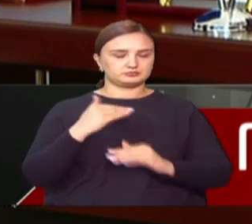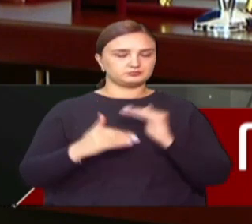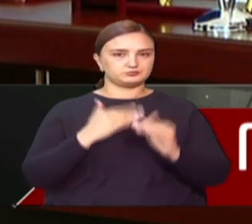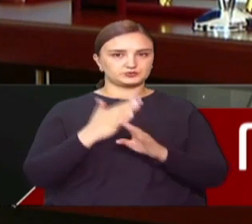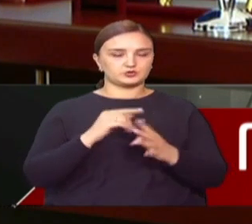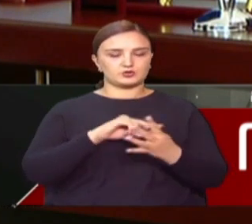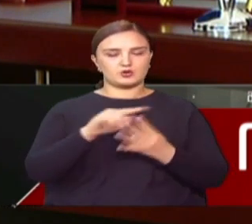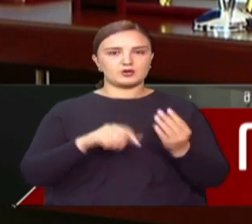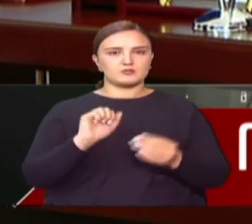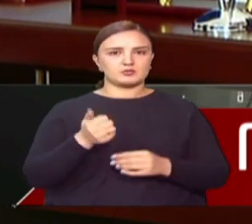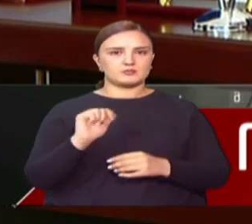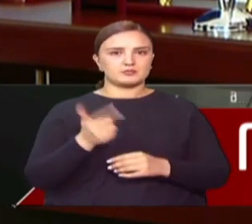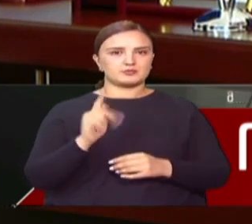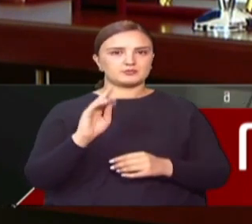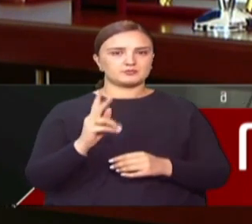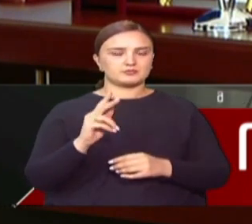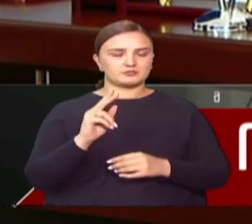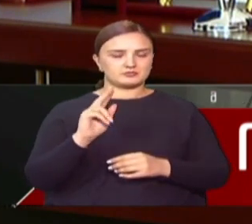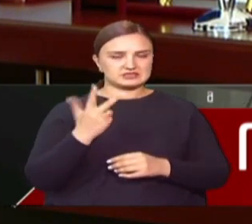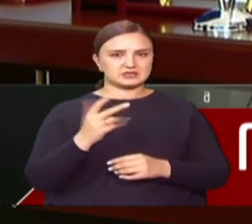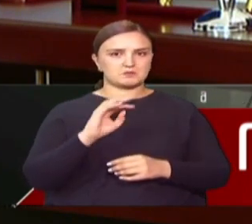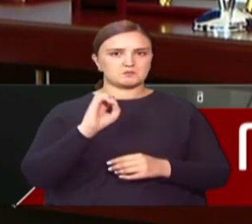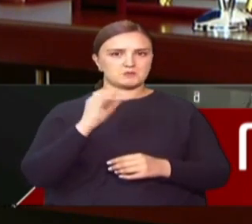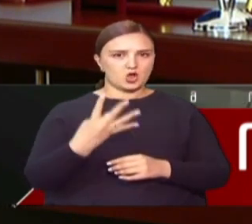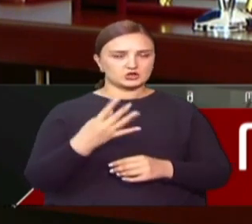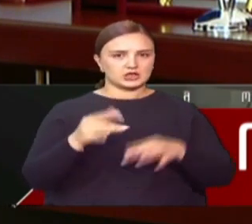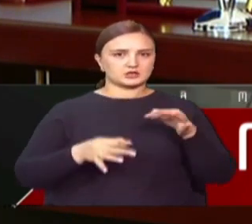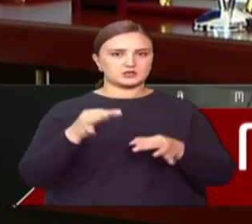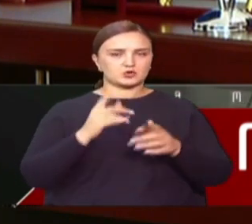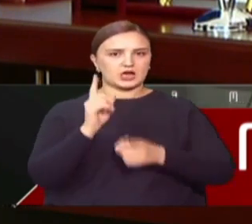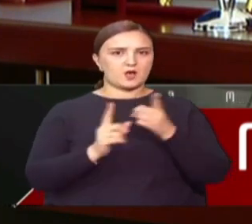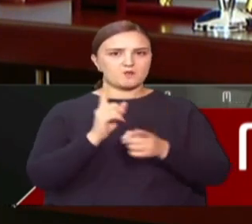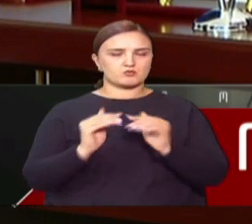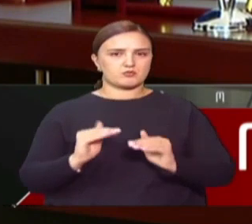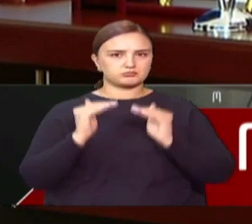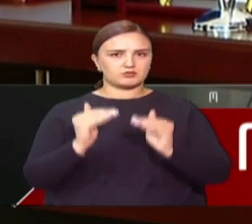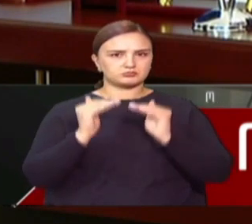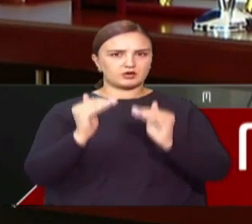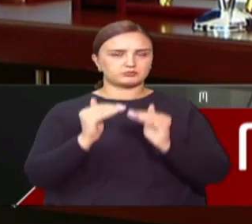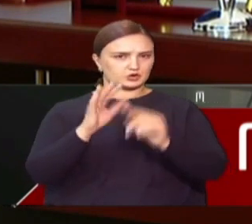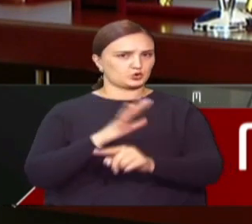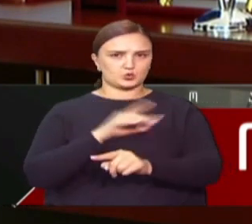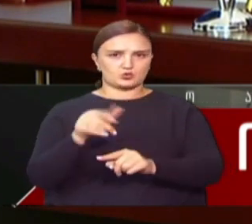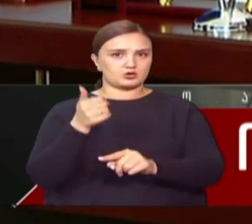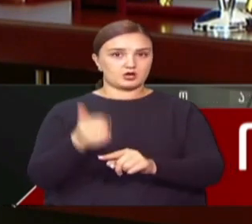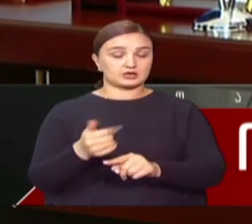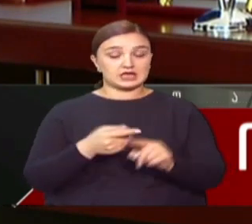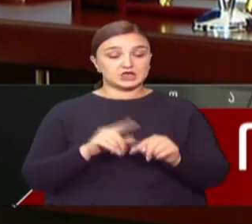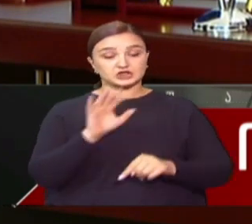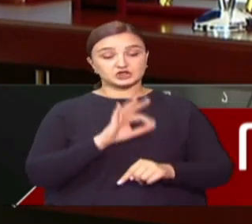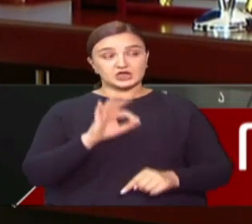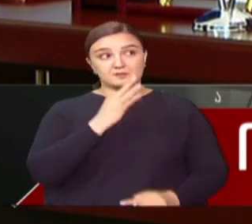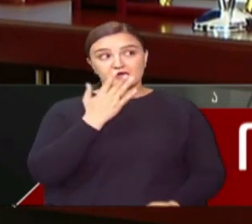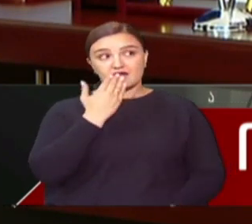4 ტალღამ რეფორმებში. Ახლაც, როდესაც საუბარია შემდგომ ნაბიჯების გადადგმაზე, აქ რა თქმა უნდა ევროპელი კოლეგებისთვის